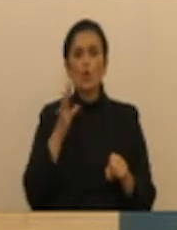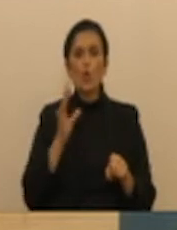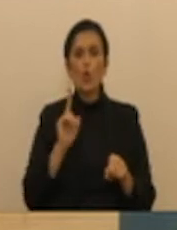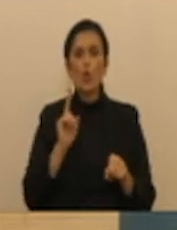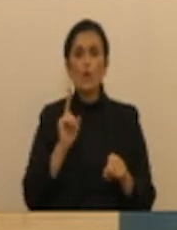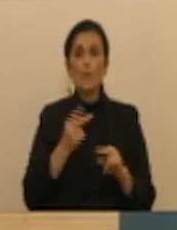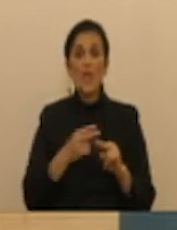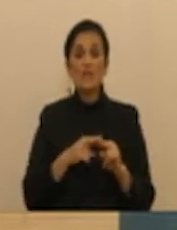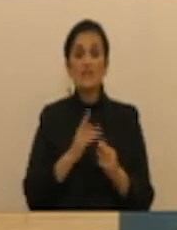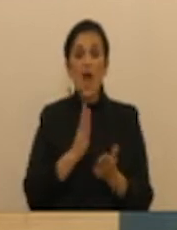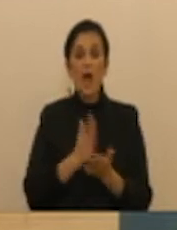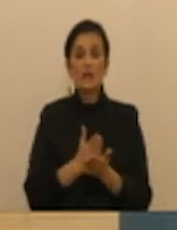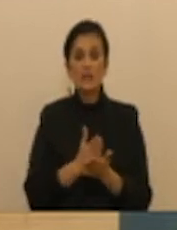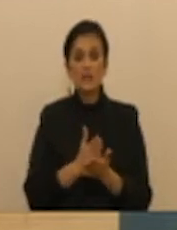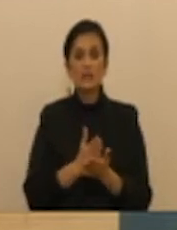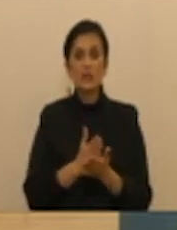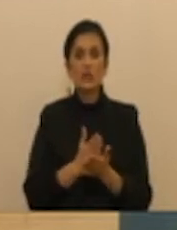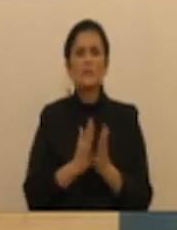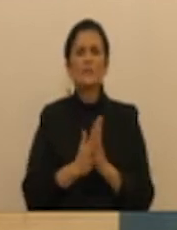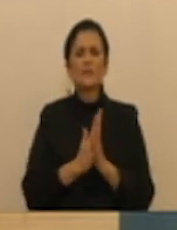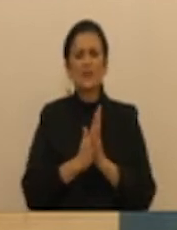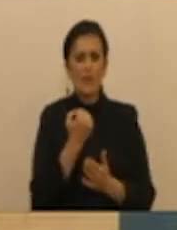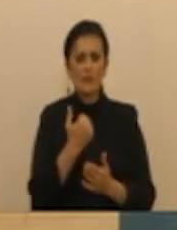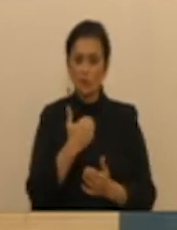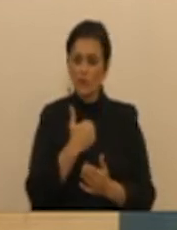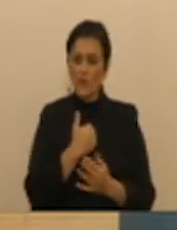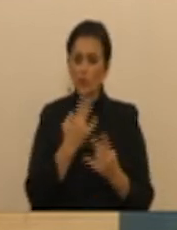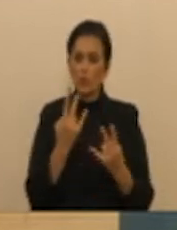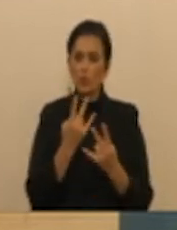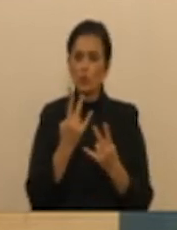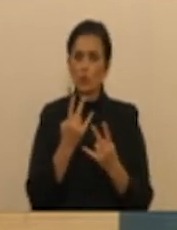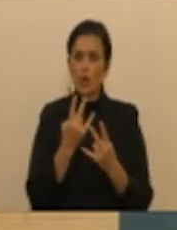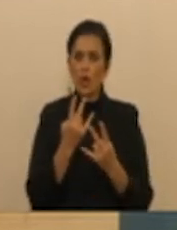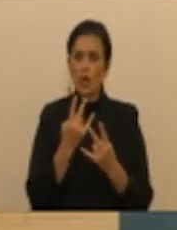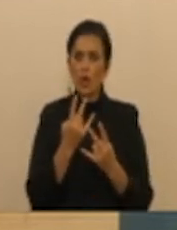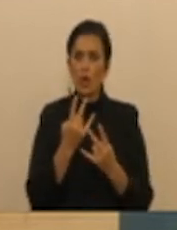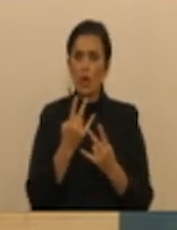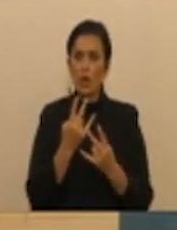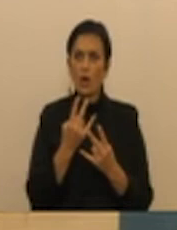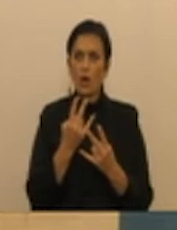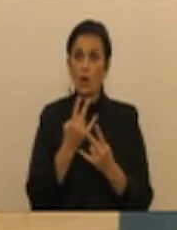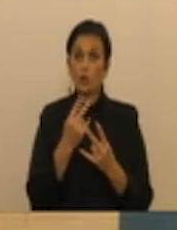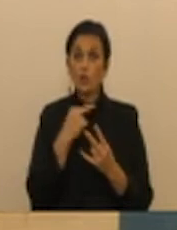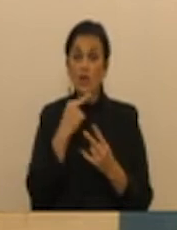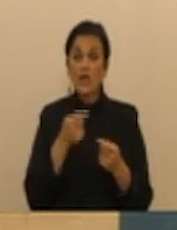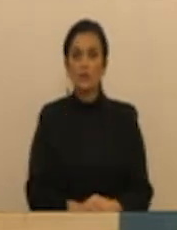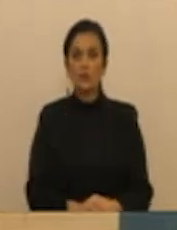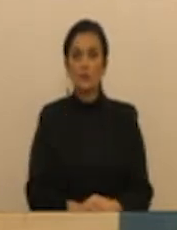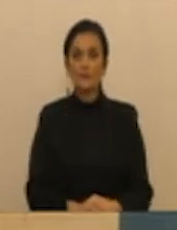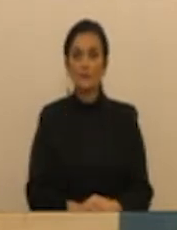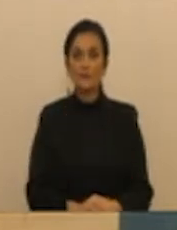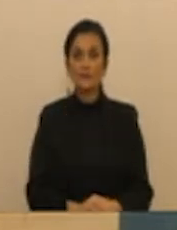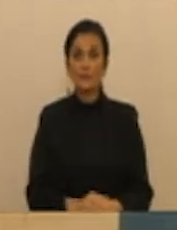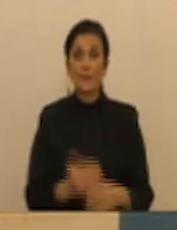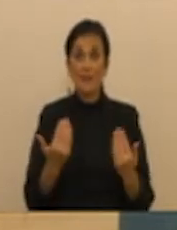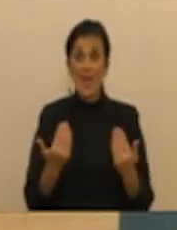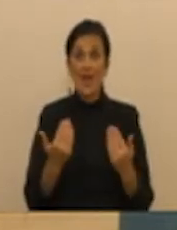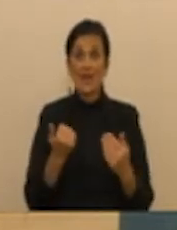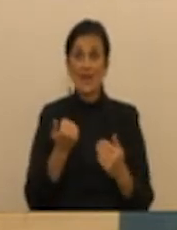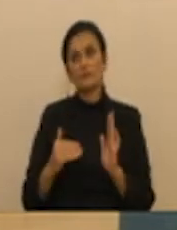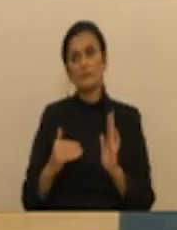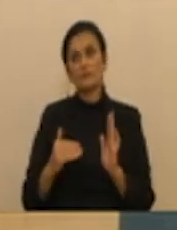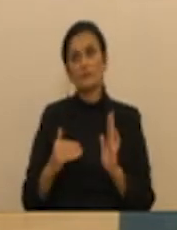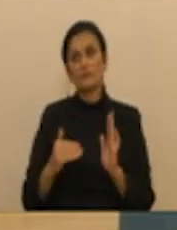ეს არის დიდი მონაპოვარი რომელსაც ჩვენ უნდა გავუფრთხილდეთ ეხლა რამოდენმე